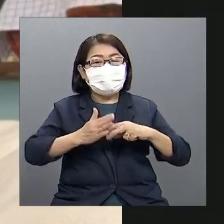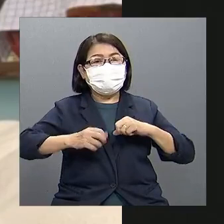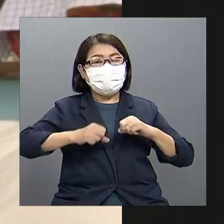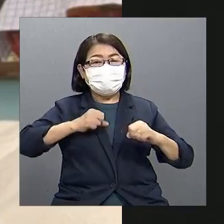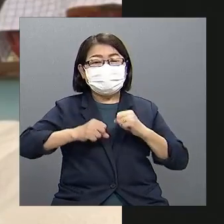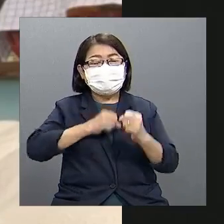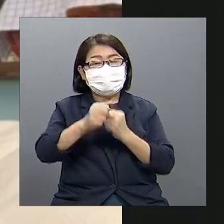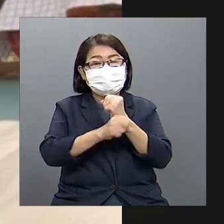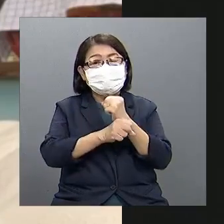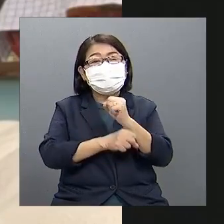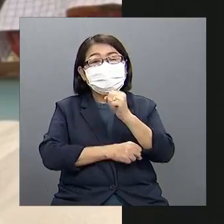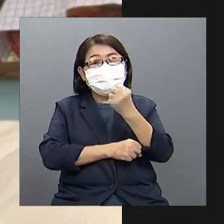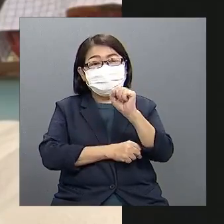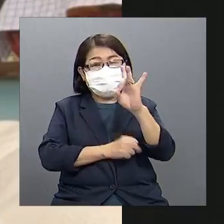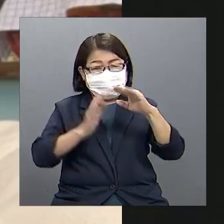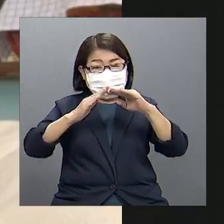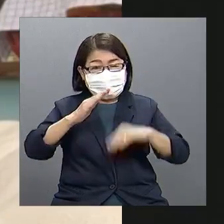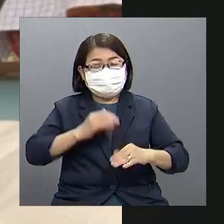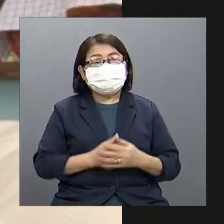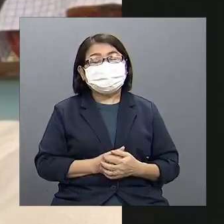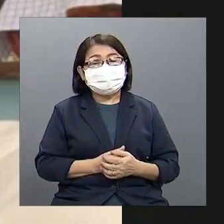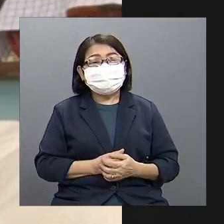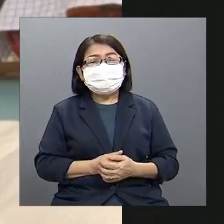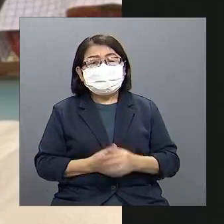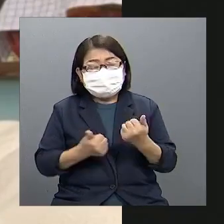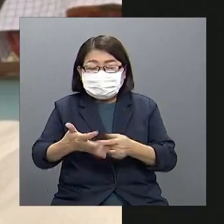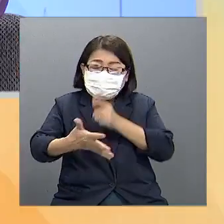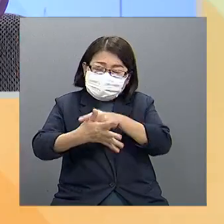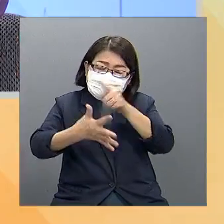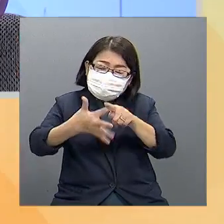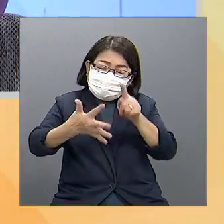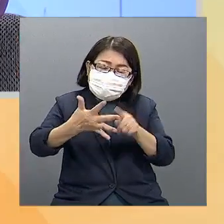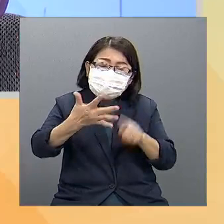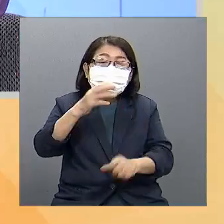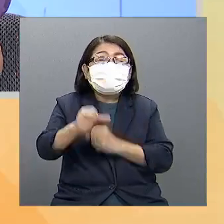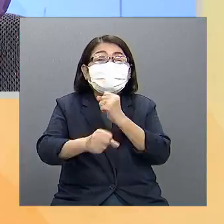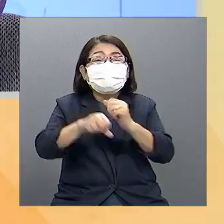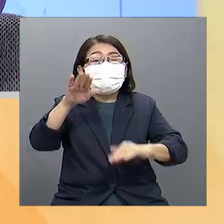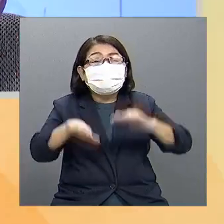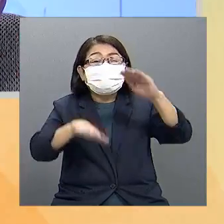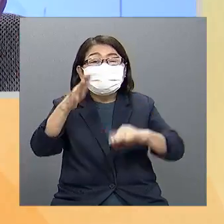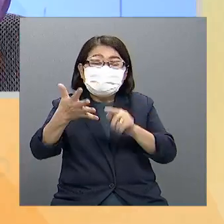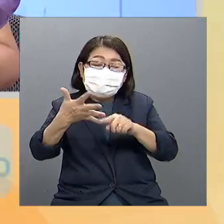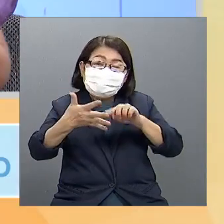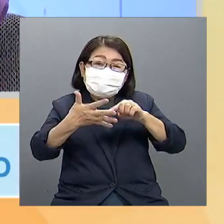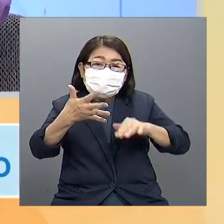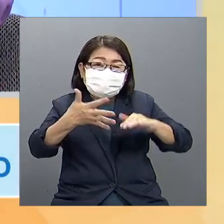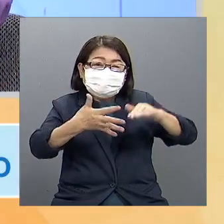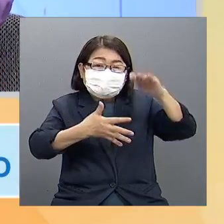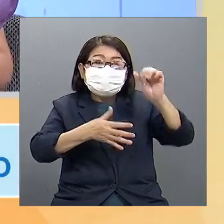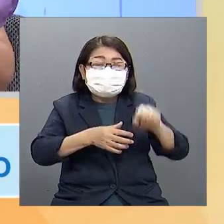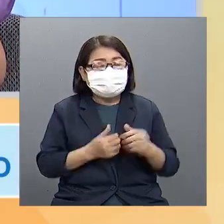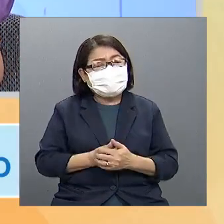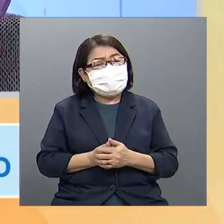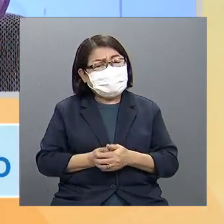เด็กอะค่ะ ค่ะทีนี้การแบ่งช่วงวัยแต่ละกลุ่มเนี่ยนะคะคุณหมอคะช่วงวัยไหนซึ่งเป็นถือว่าเป็นจุดเริ่มต้นที่เขากำลังจะเริ่มจดจ